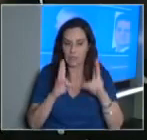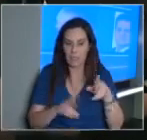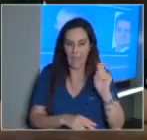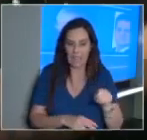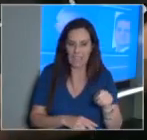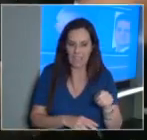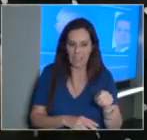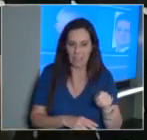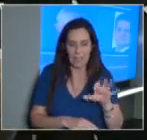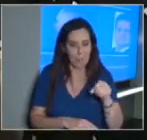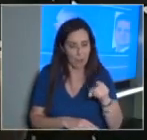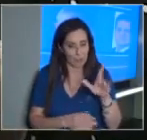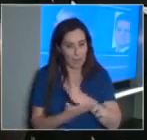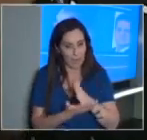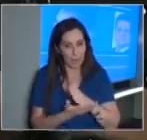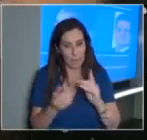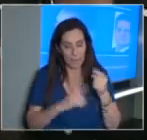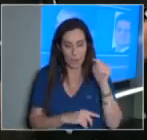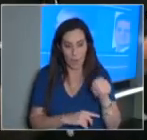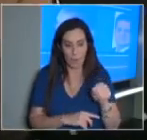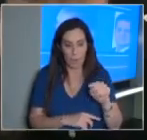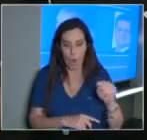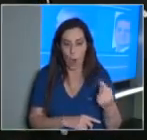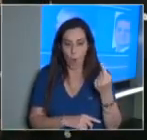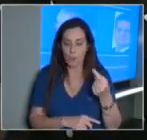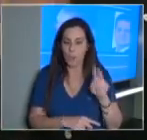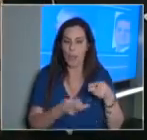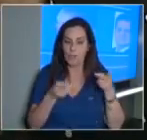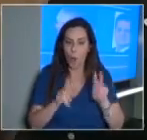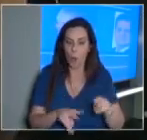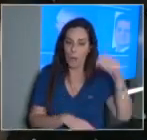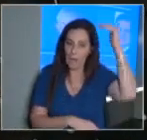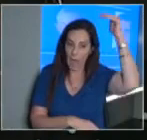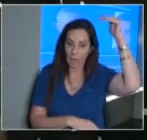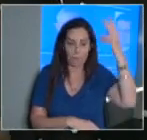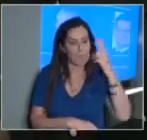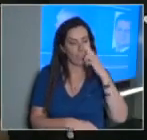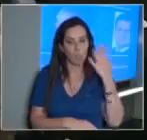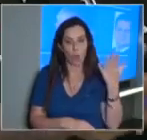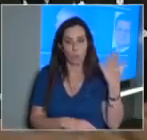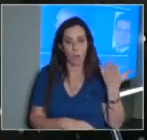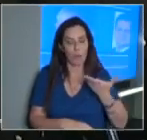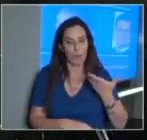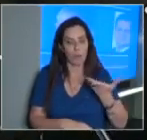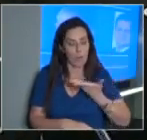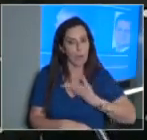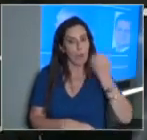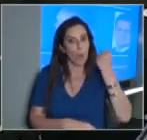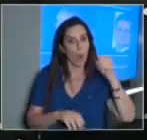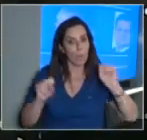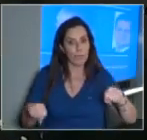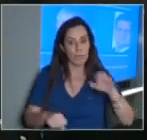הכנסת, ובית, האם אתם נערכים לתרחיש שבו בכל זאת תינתן אפשרות לבני גנץ לנסות להשיג מנדט מהנשיא